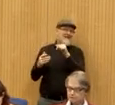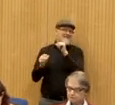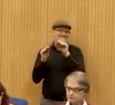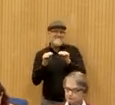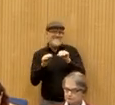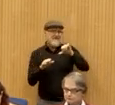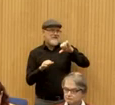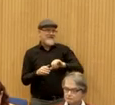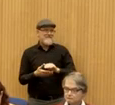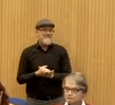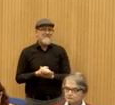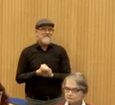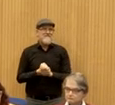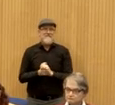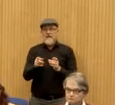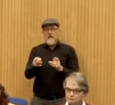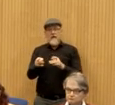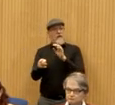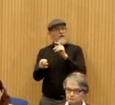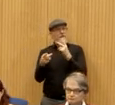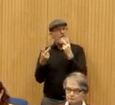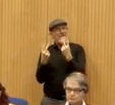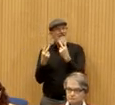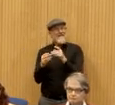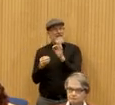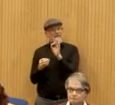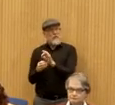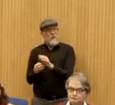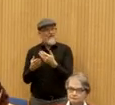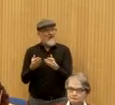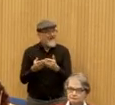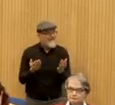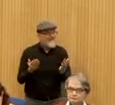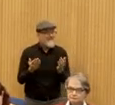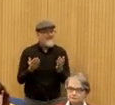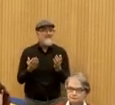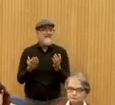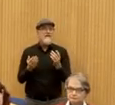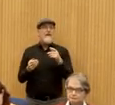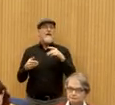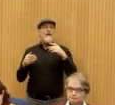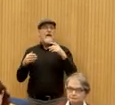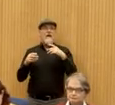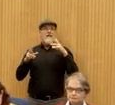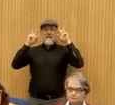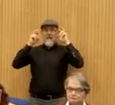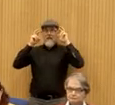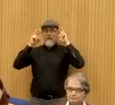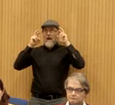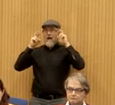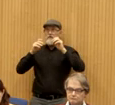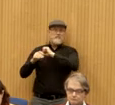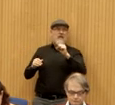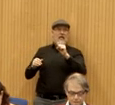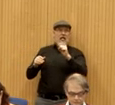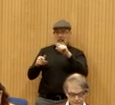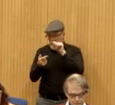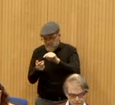Zum Anfang ist mir wichtig, dass ich nicht gleich mit dem Thema starte, sondern mit einer